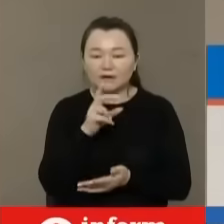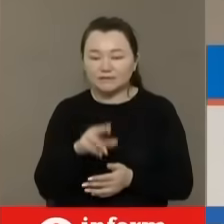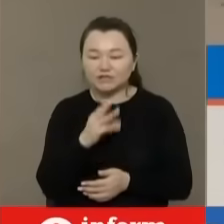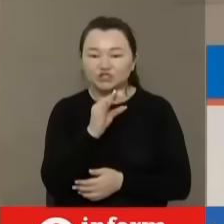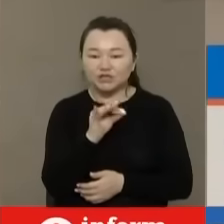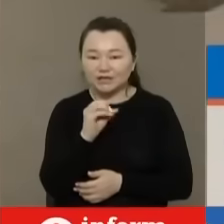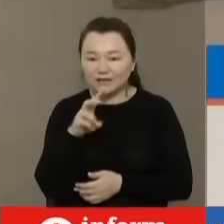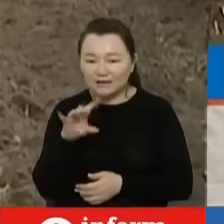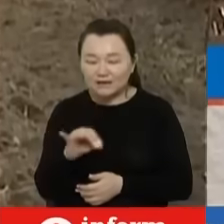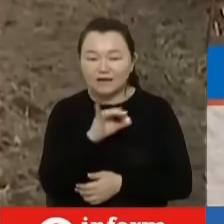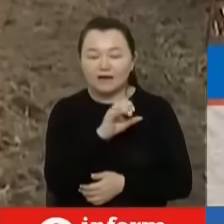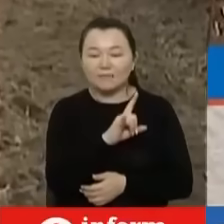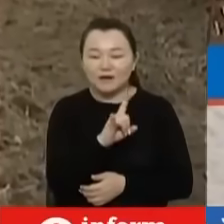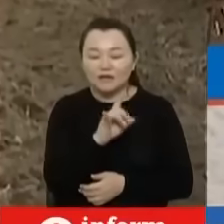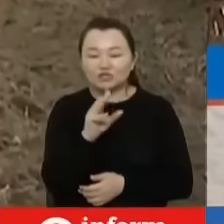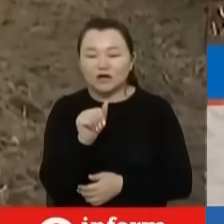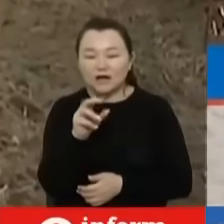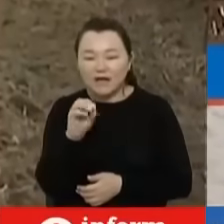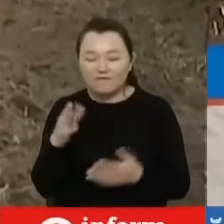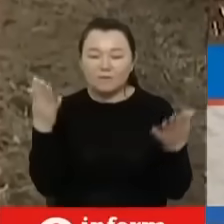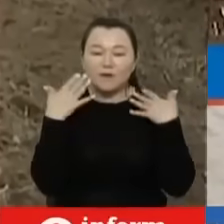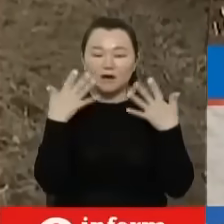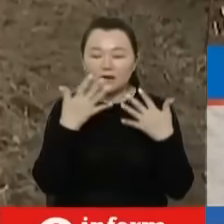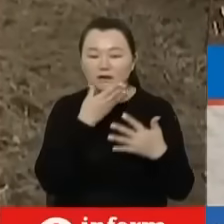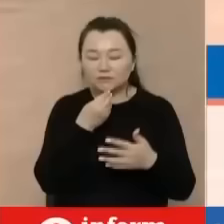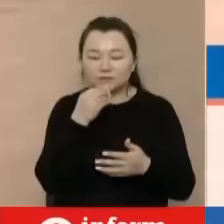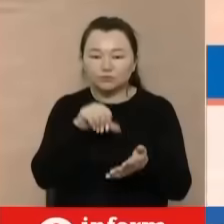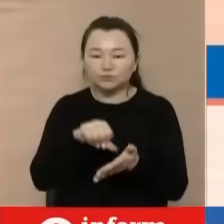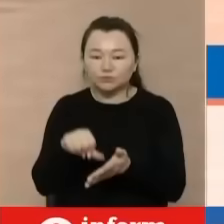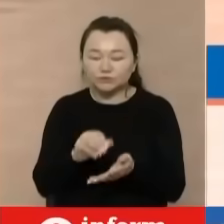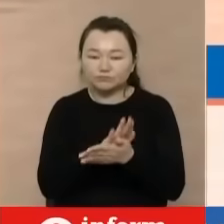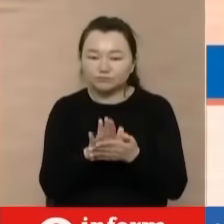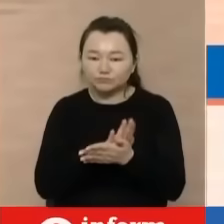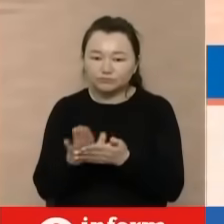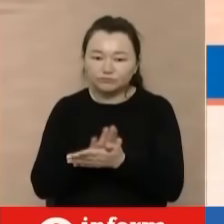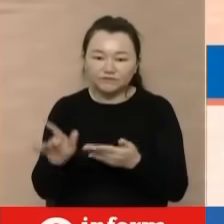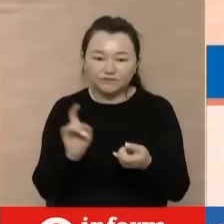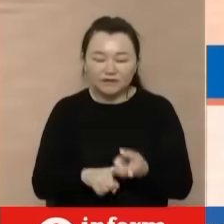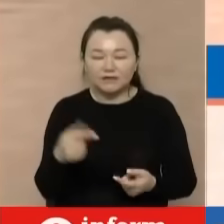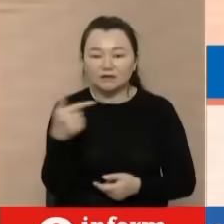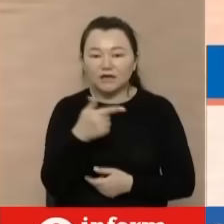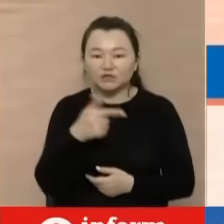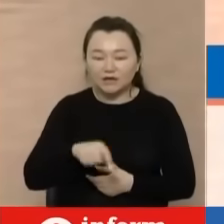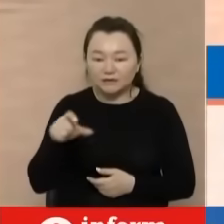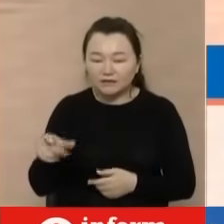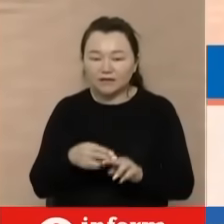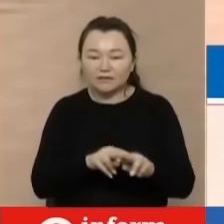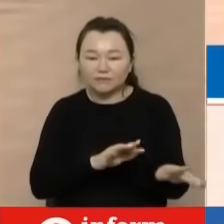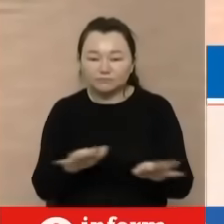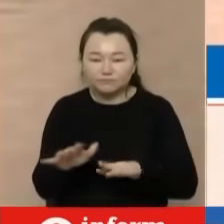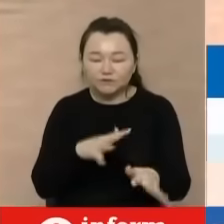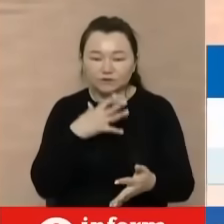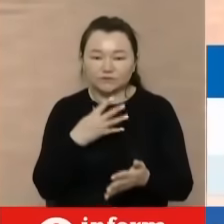ауданының тұрғындары Ыбырай Жақаев атындағы саябақты абаттандыруға атсалысты. Жалпы азаматтар бұл шараға